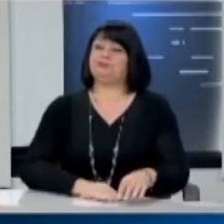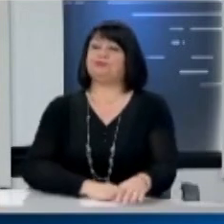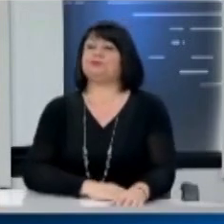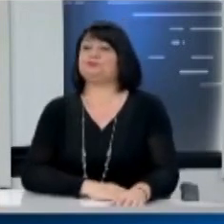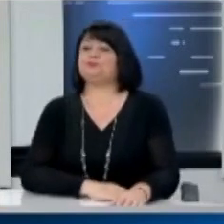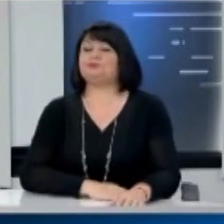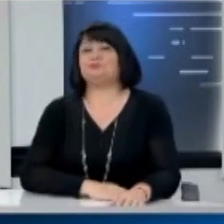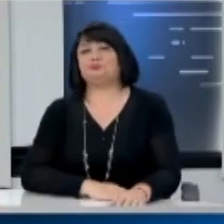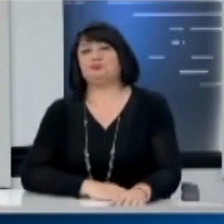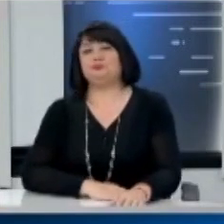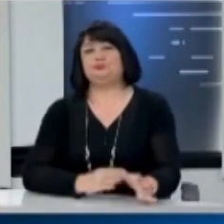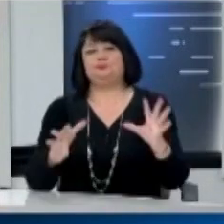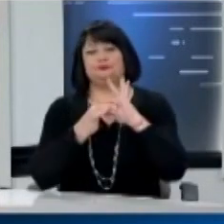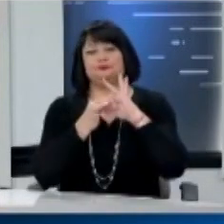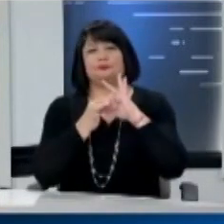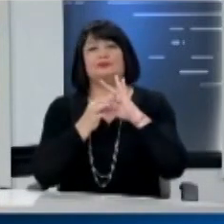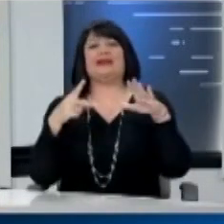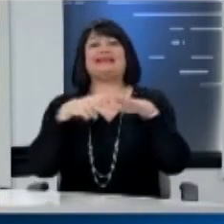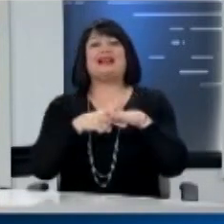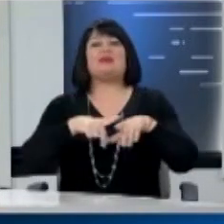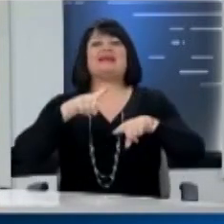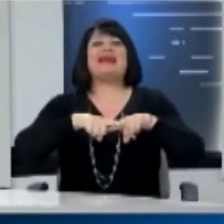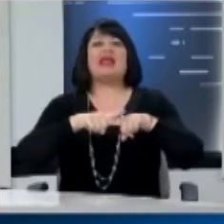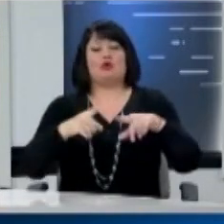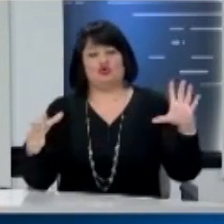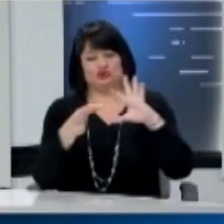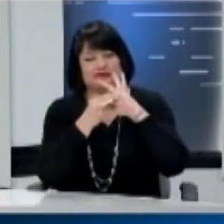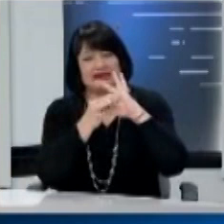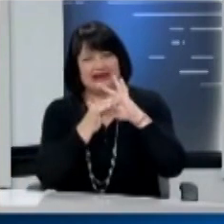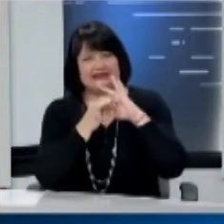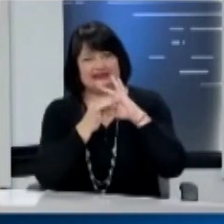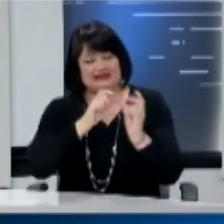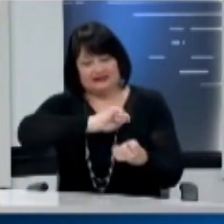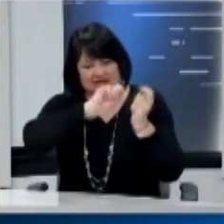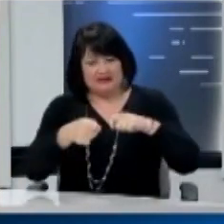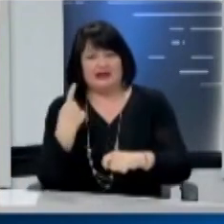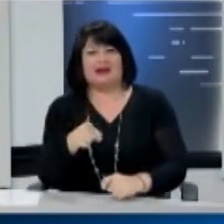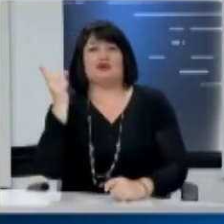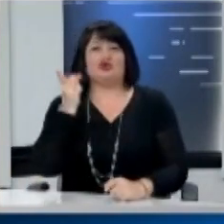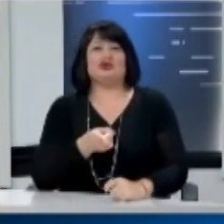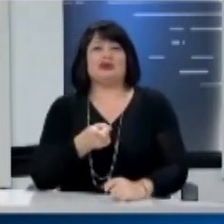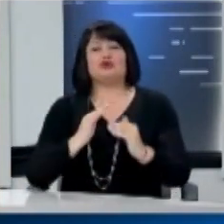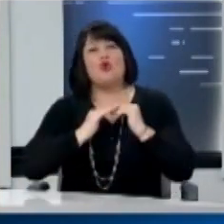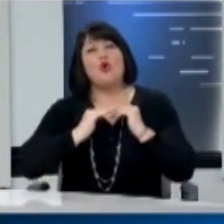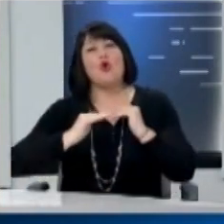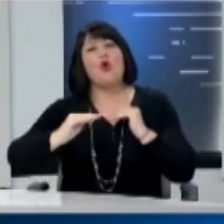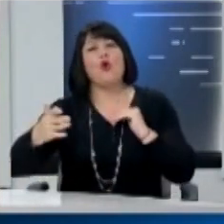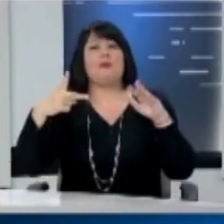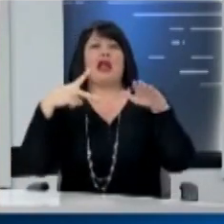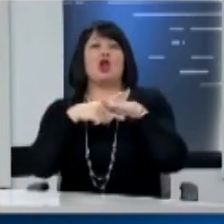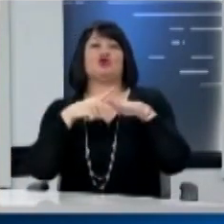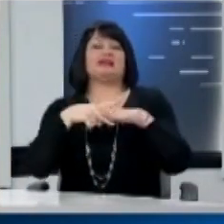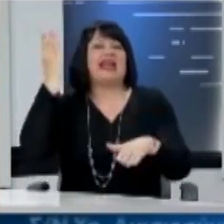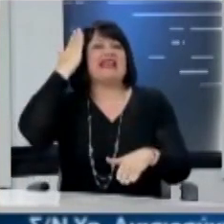Σε συνεργασία με την Τράπεζα της Ελλάδος αποκαθιστούμε πλήρως την ομαλότητα στην κίνηση